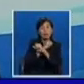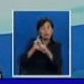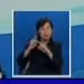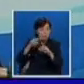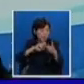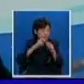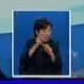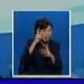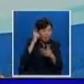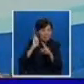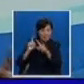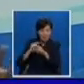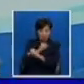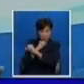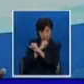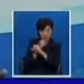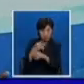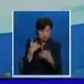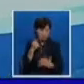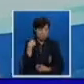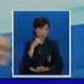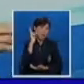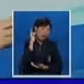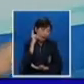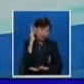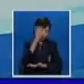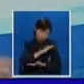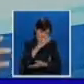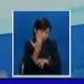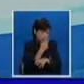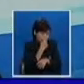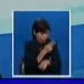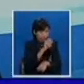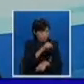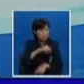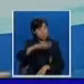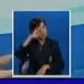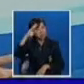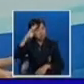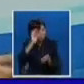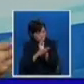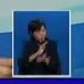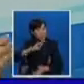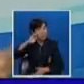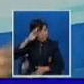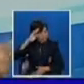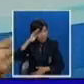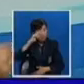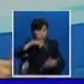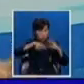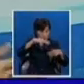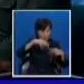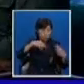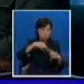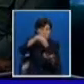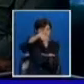ไม่ใช่ภาพที่เห็นอยู่เฉพาะที่เป็นข่าวนะฮะแต่ว่ามีทั้งตำรวจทั้งทหารที่ต้องคอยเฝ้าระวังพื้นที่เป้าหม